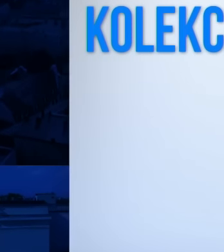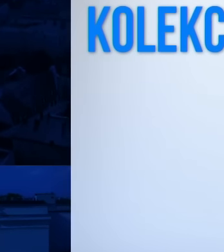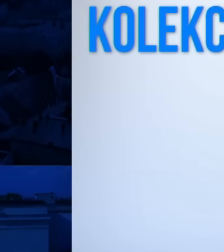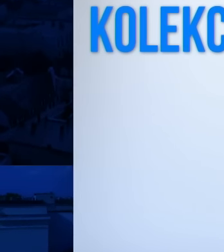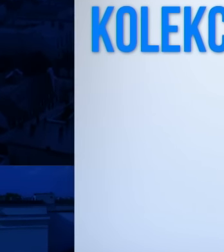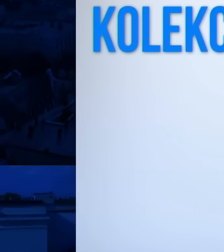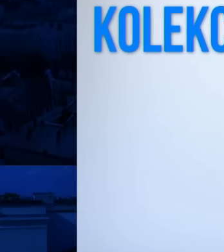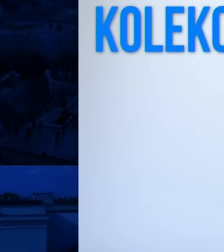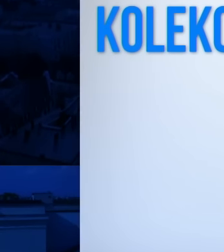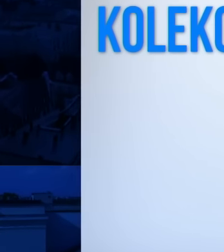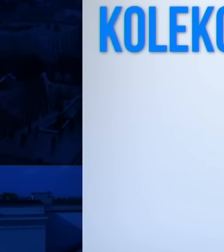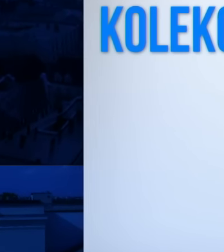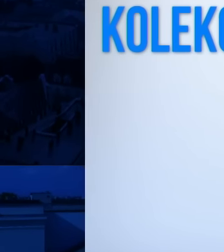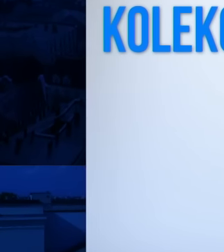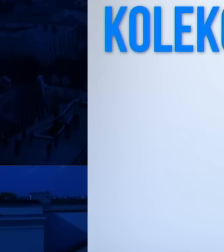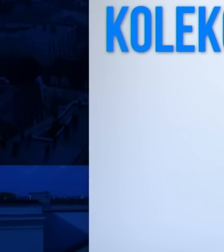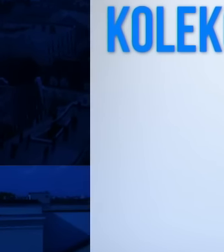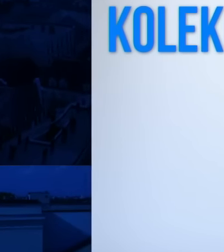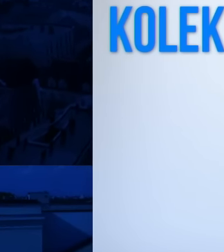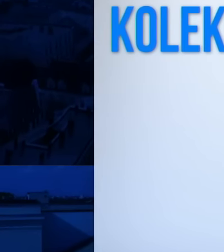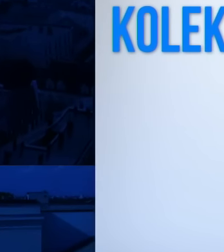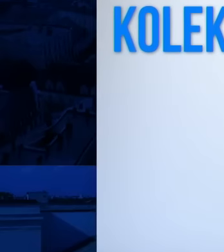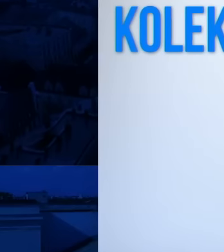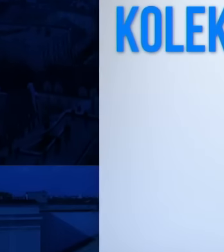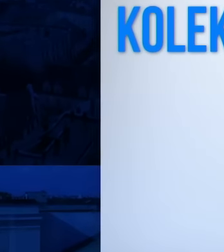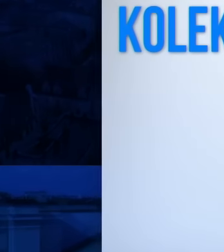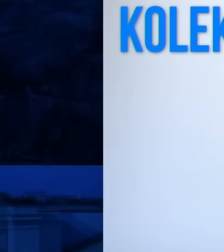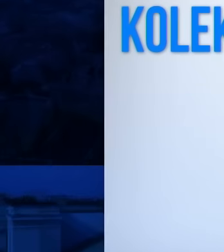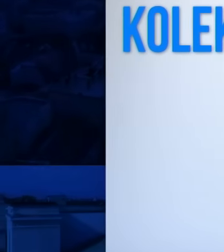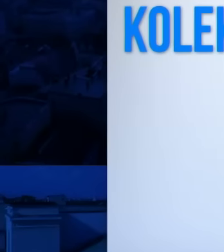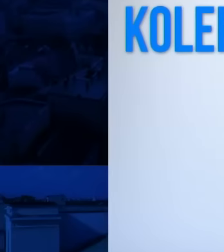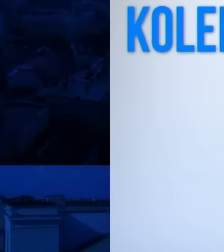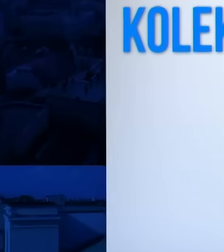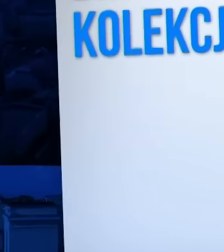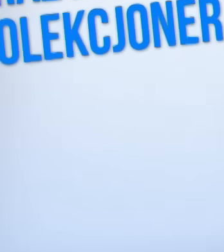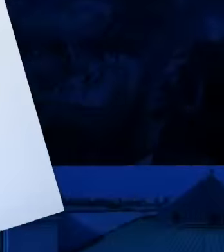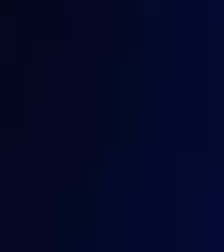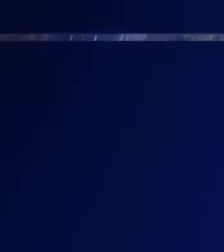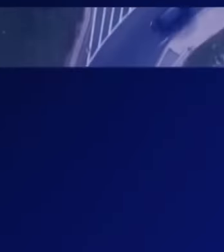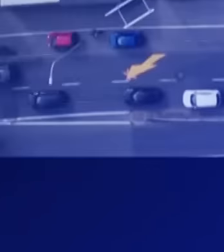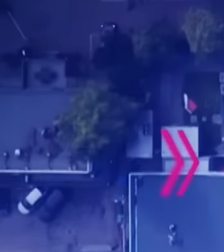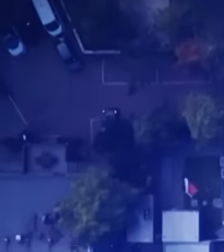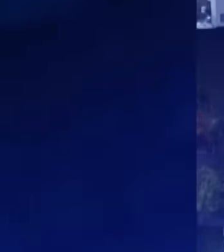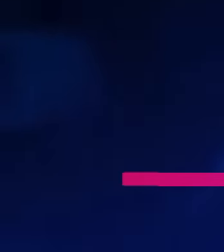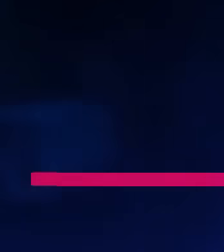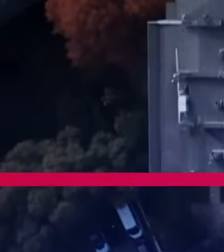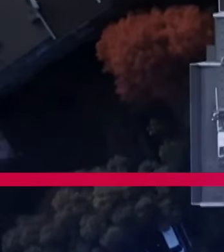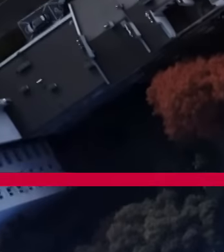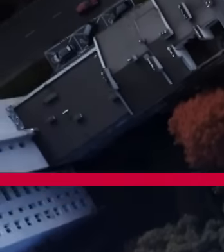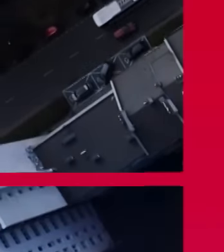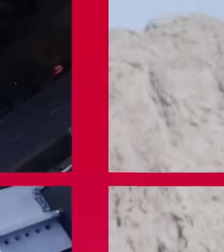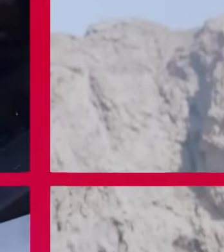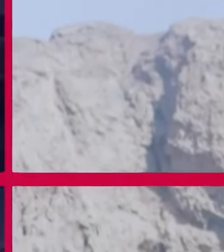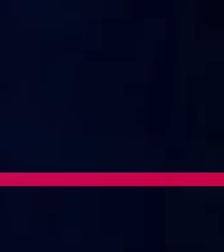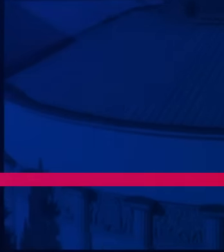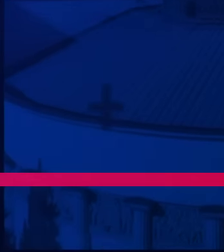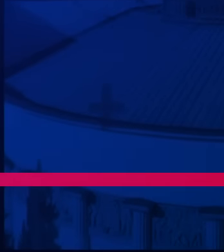pewnej wyjątkowej kolekcji. Ten fan piłki nożnej z Brazylii uzbierał już ponad 6 tysięcy koszulek.